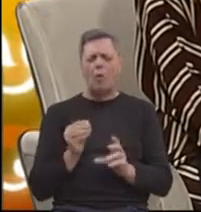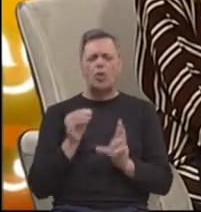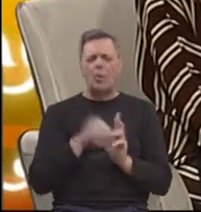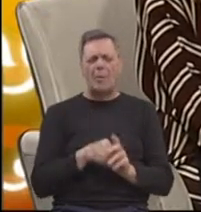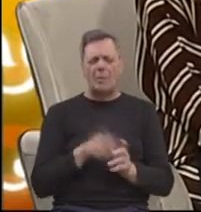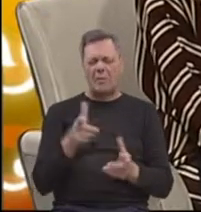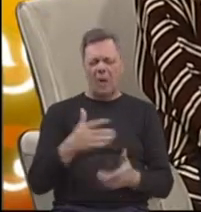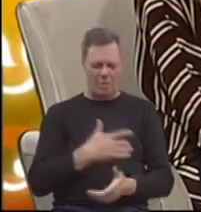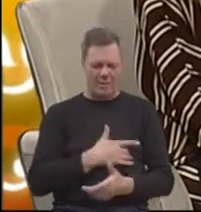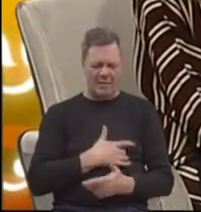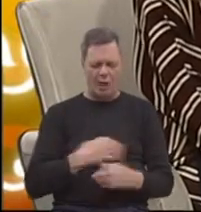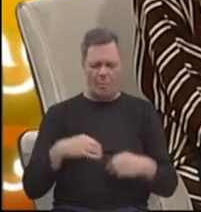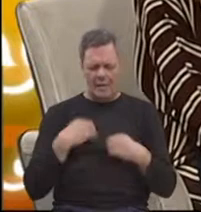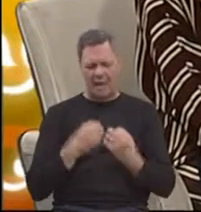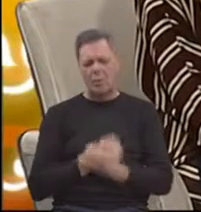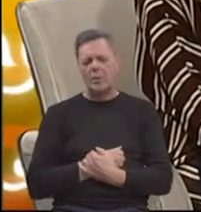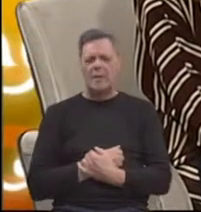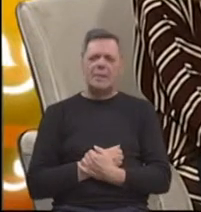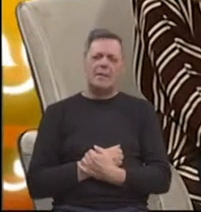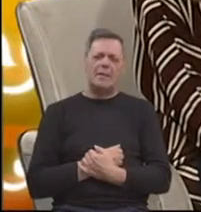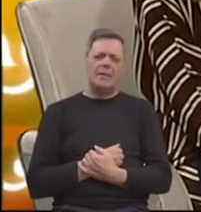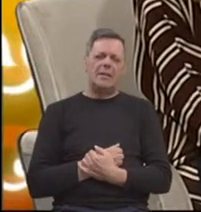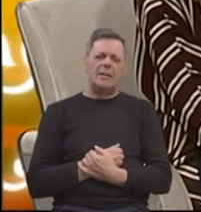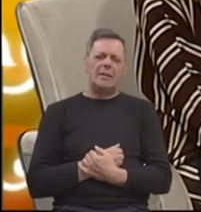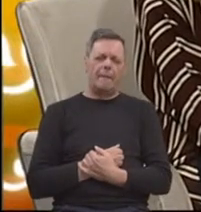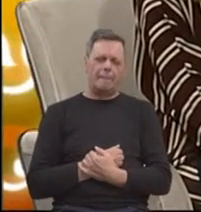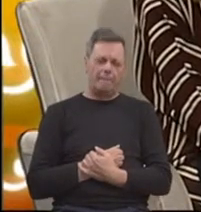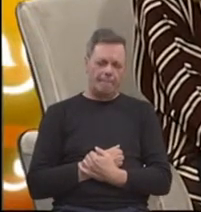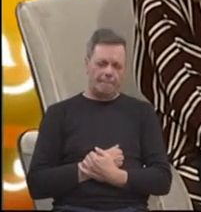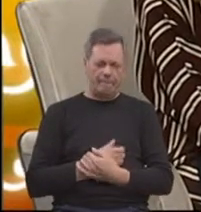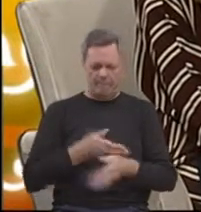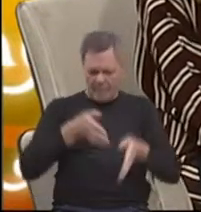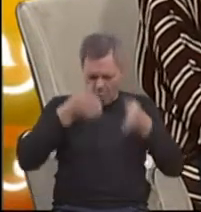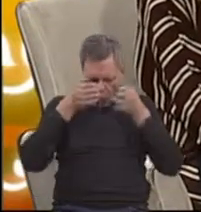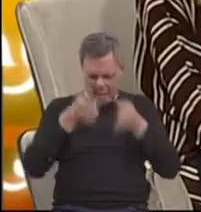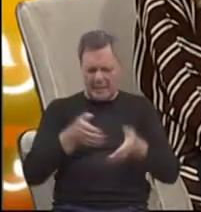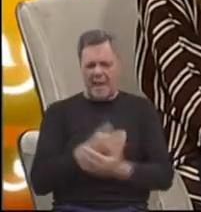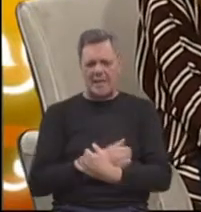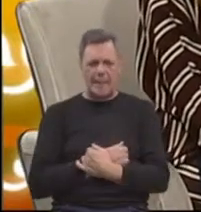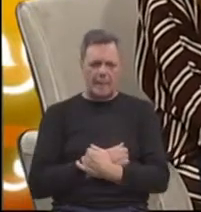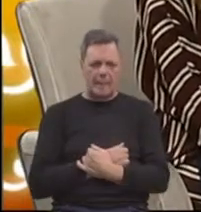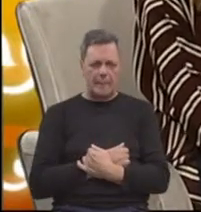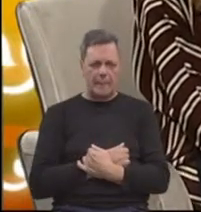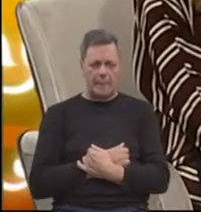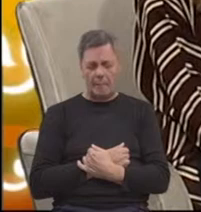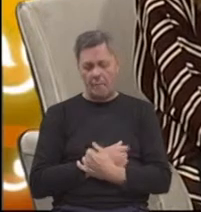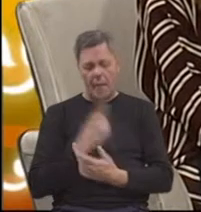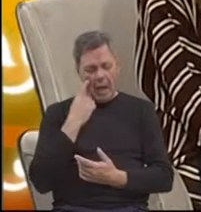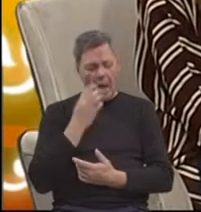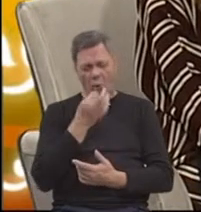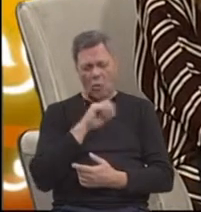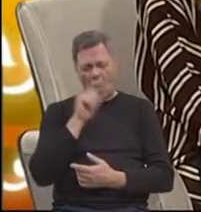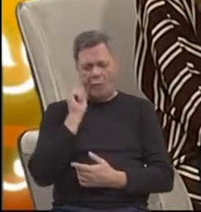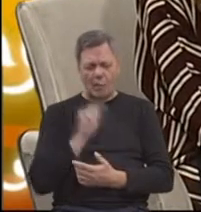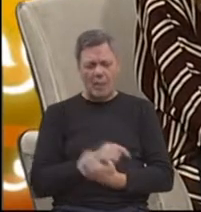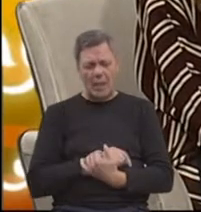vašem kardiovaskularnom zdravlju ili ne znam, recimo ili suprotno djelovati. Ako su lijekovi neki u pitanju koje već